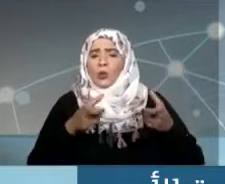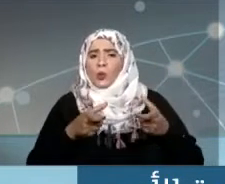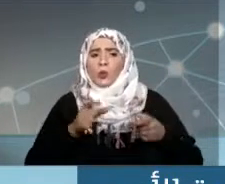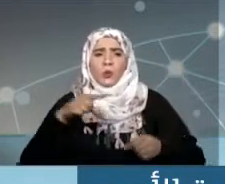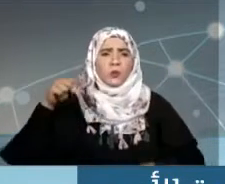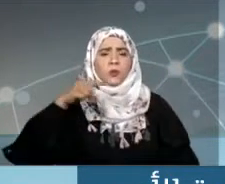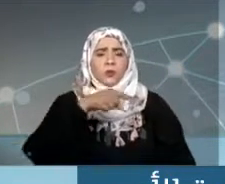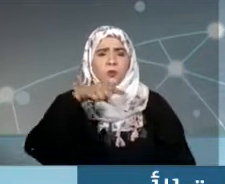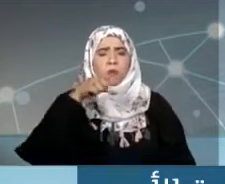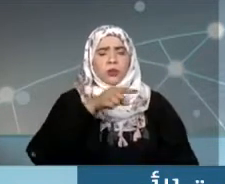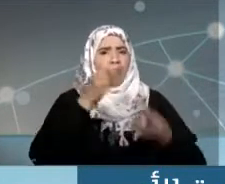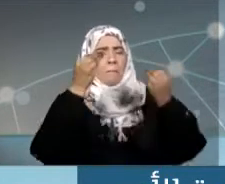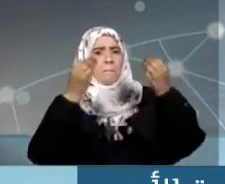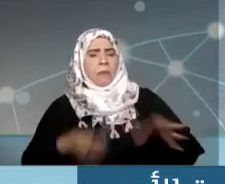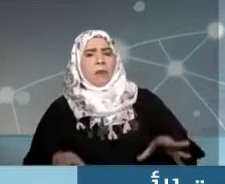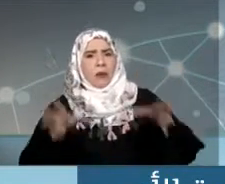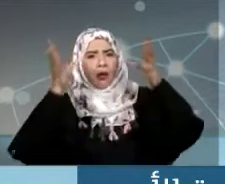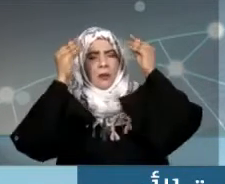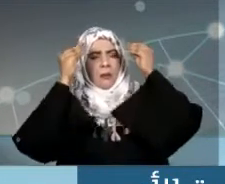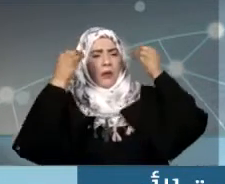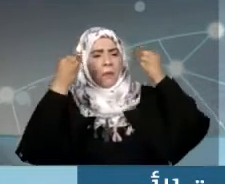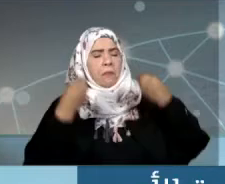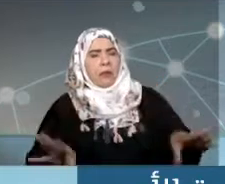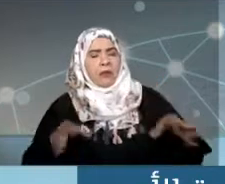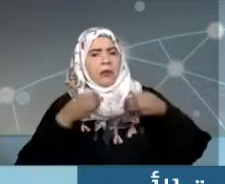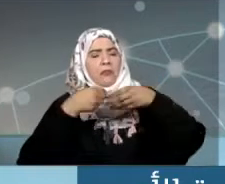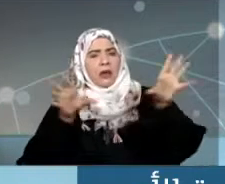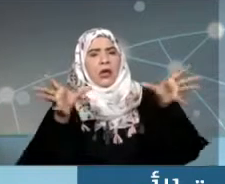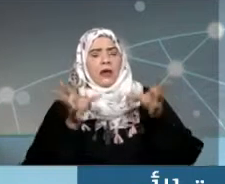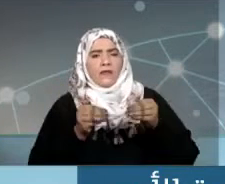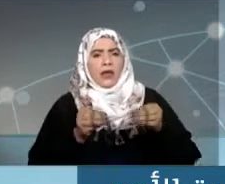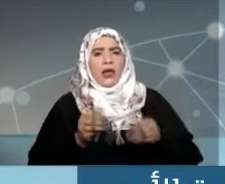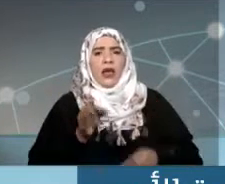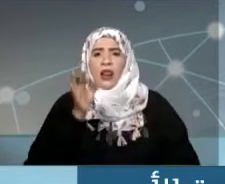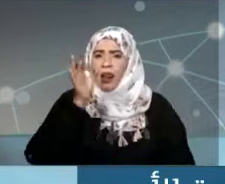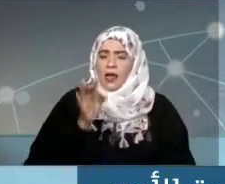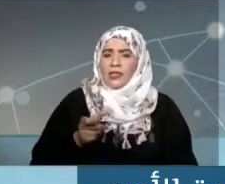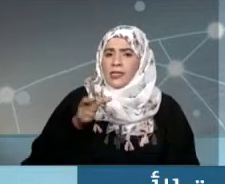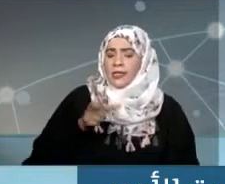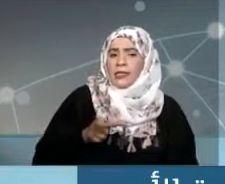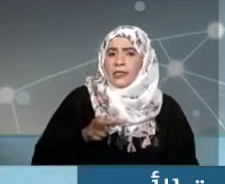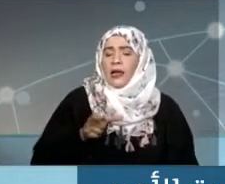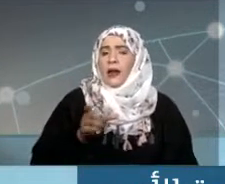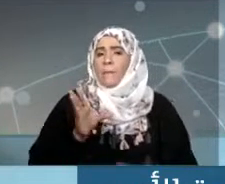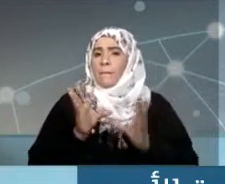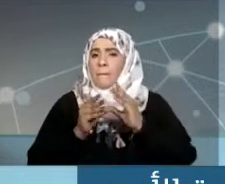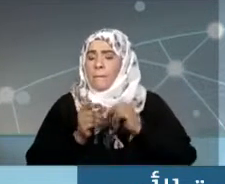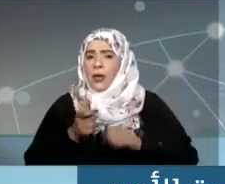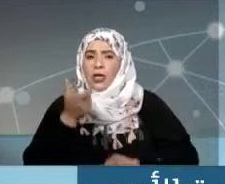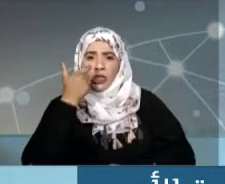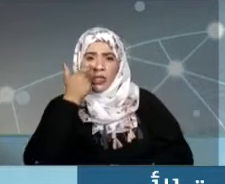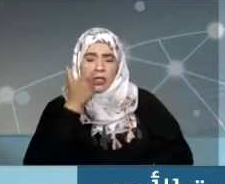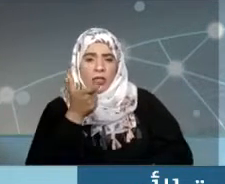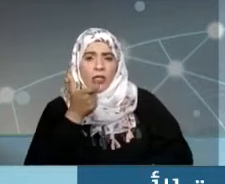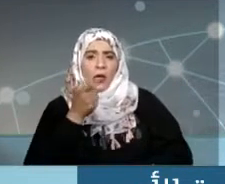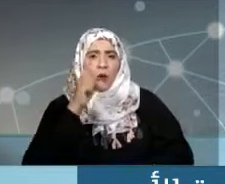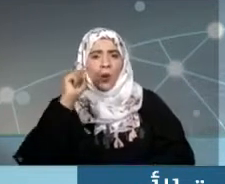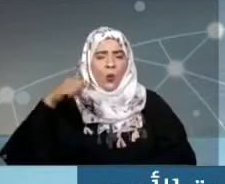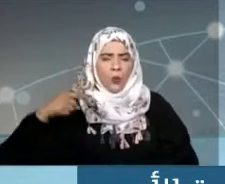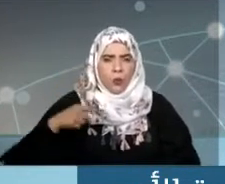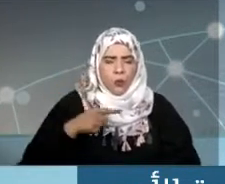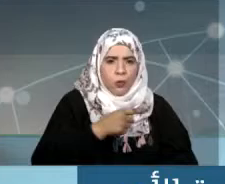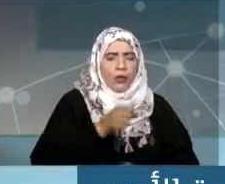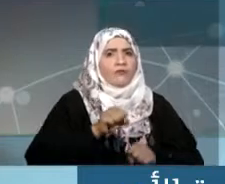التطور التقني والعالم الافتراضي، وبالتالي سوق الأمن الإلكتروني في ازدياد، وفي توقعات